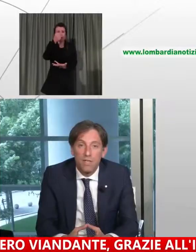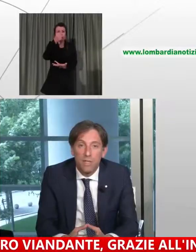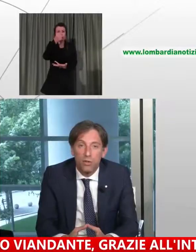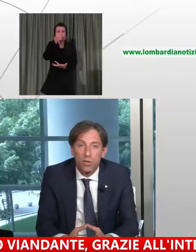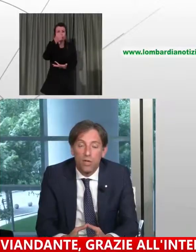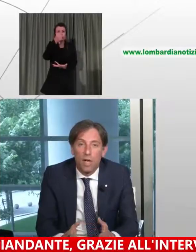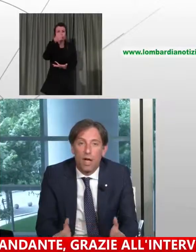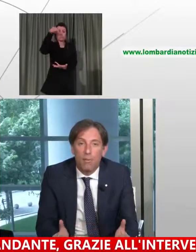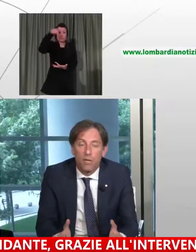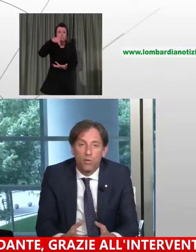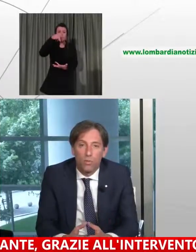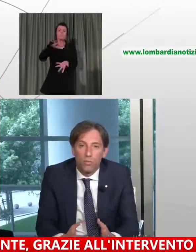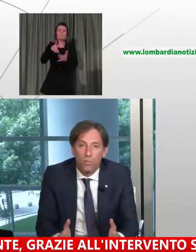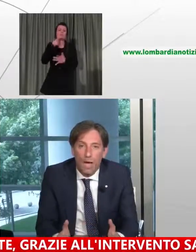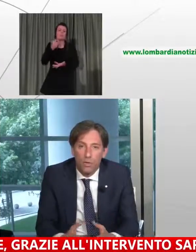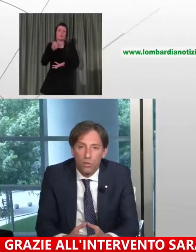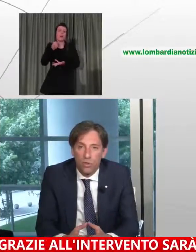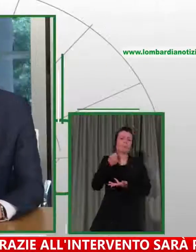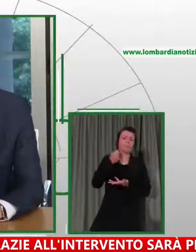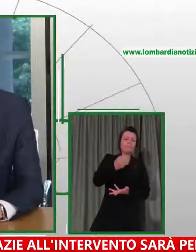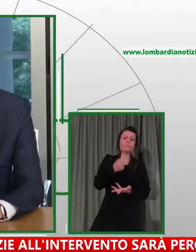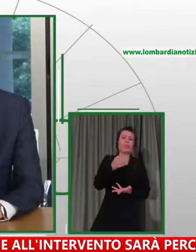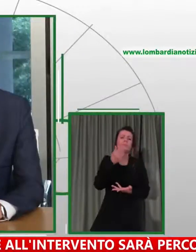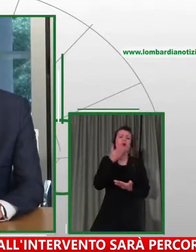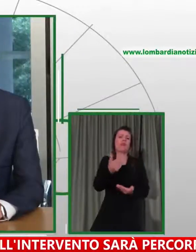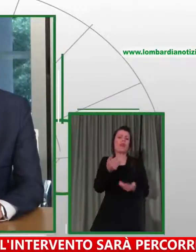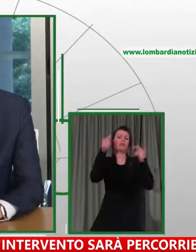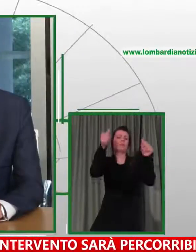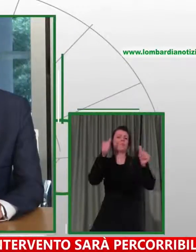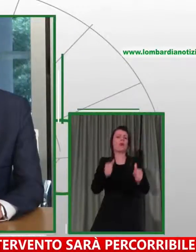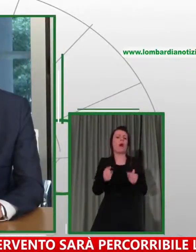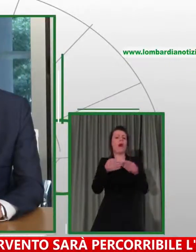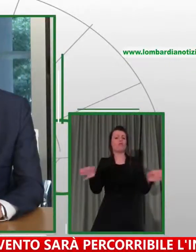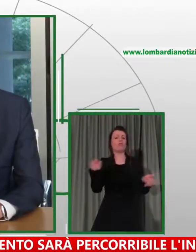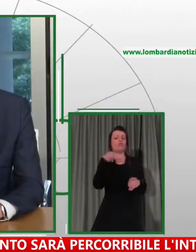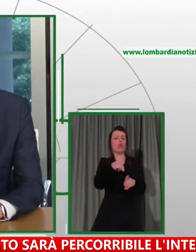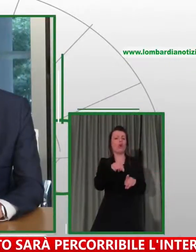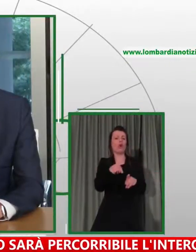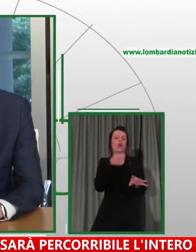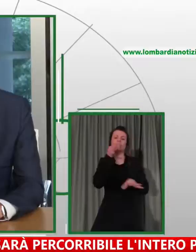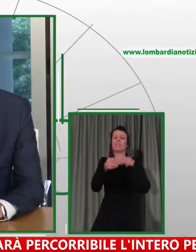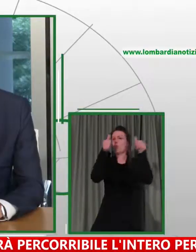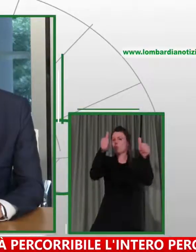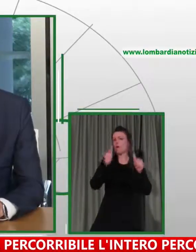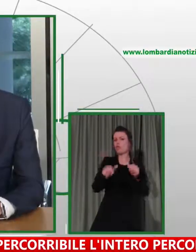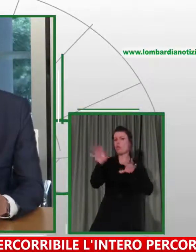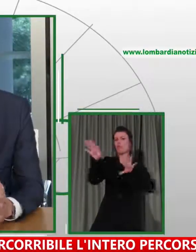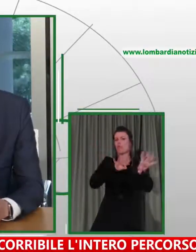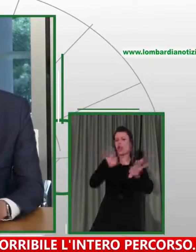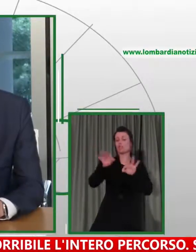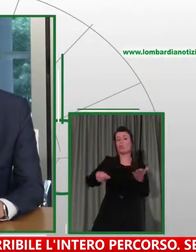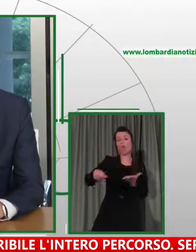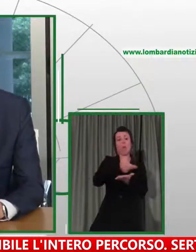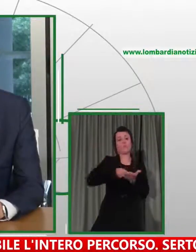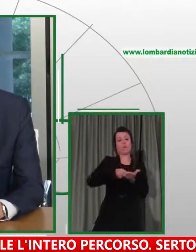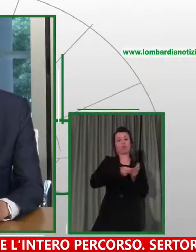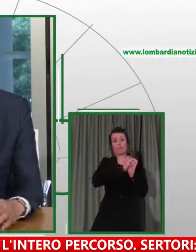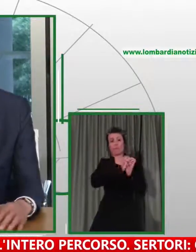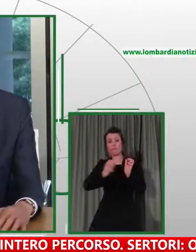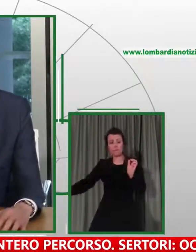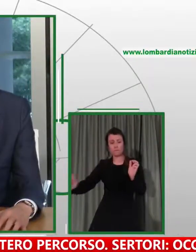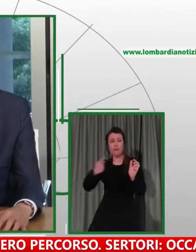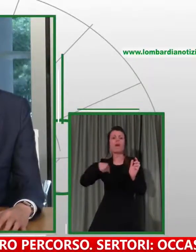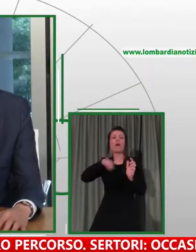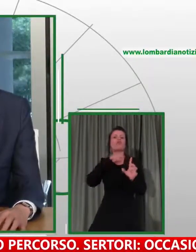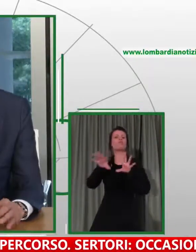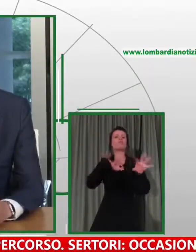abbiamo investito aprendo un bando, cioè aprendo una selezione tra i migliori progetti che potessero arrivare dalla